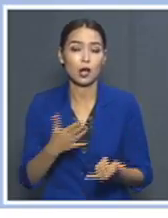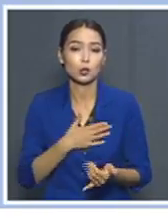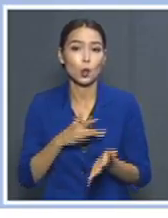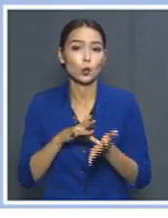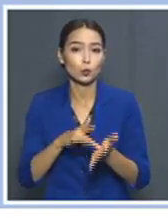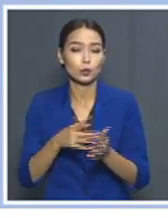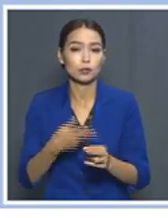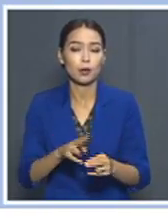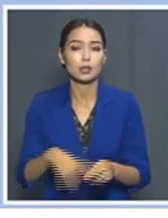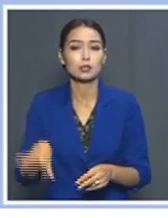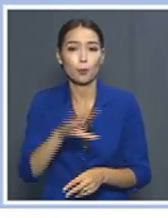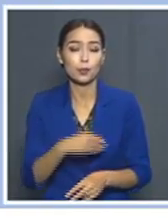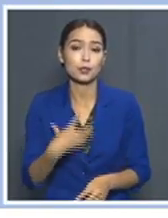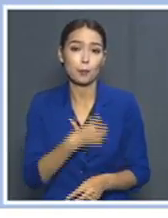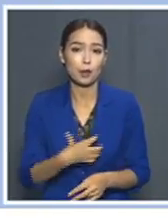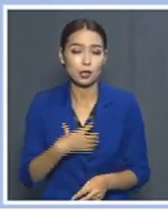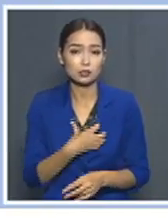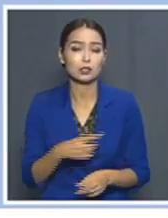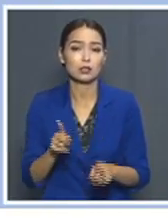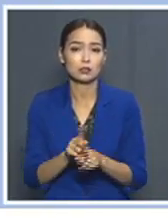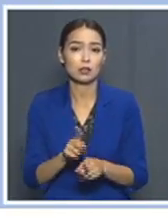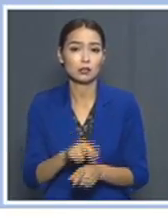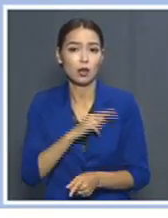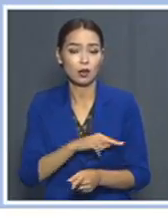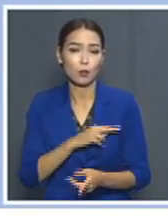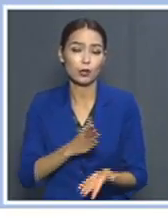әр тараптандыруымыздың маңызды факторлардың бірі.